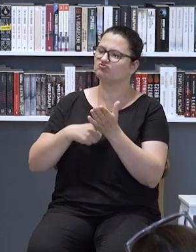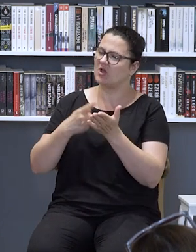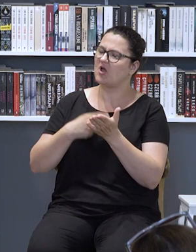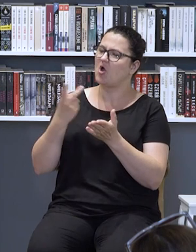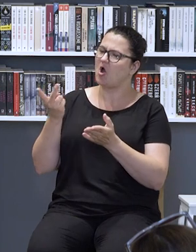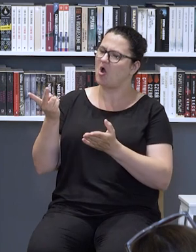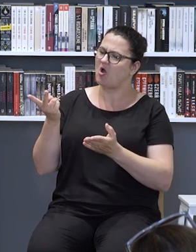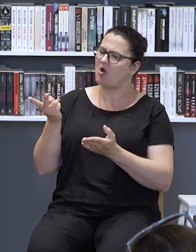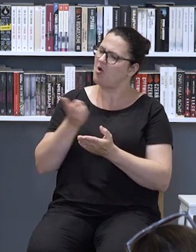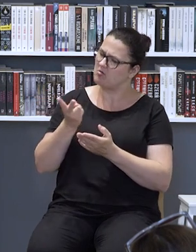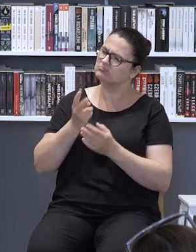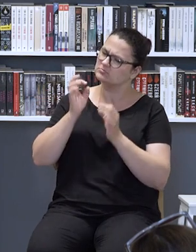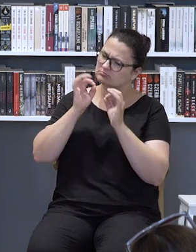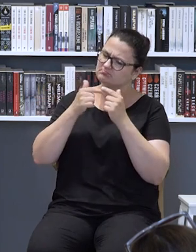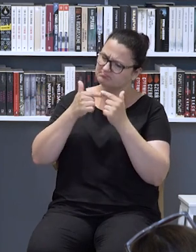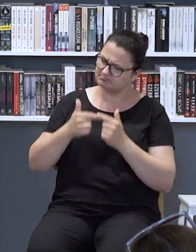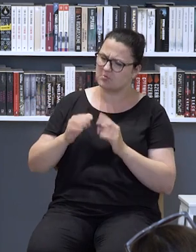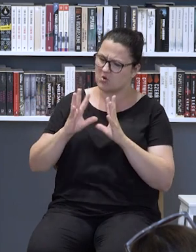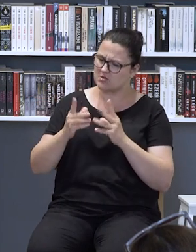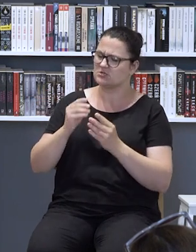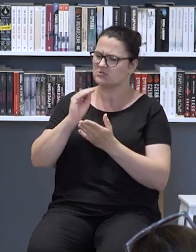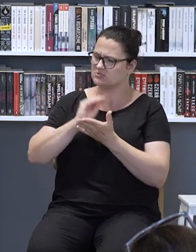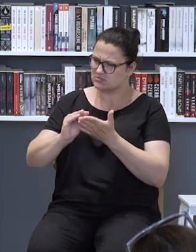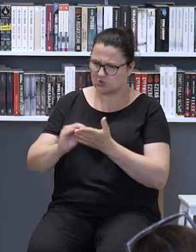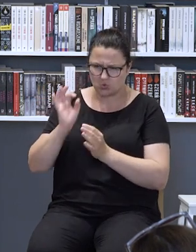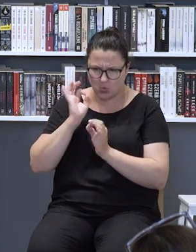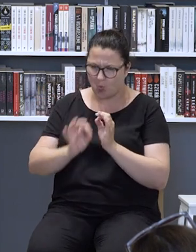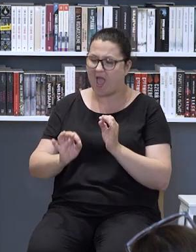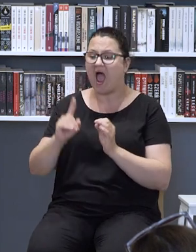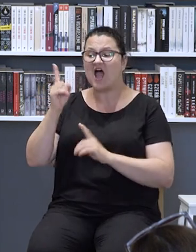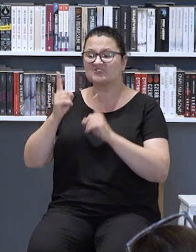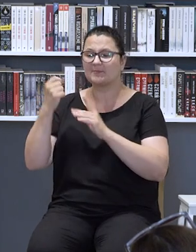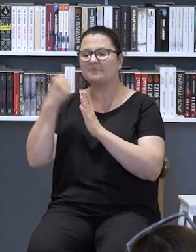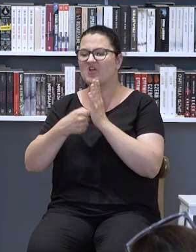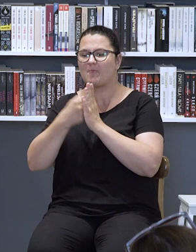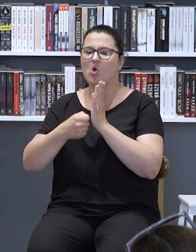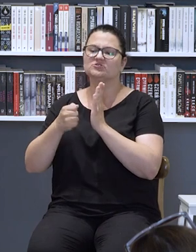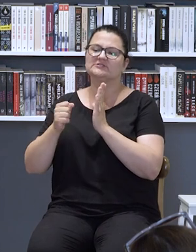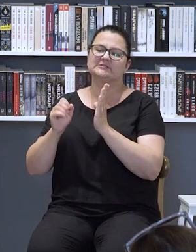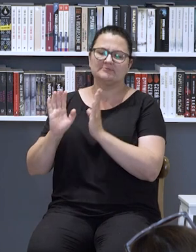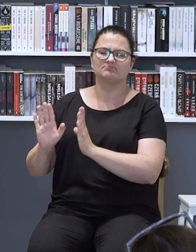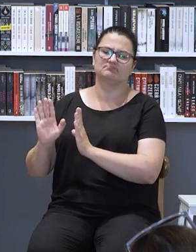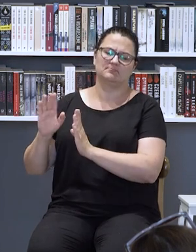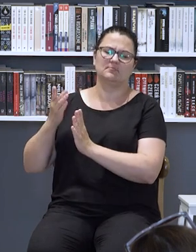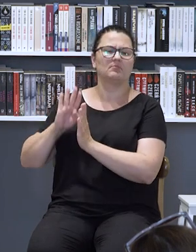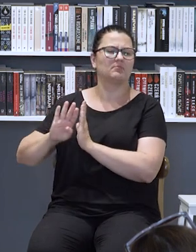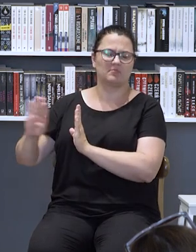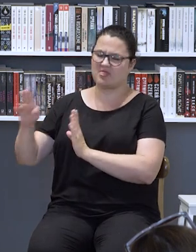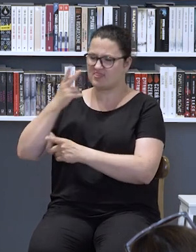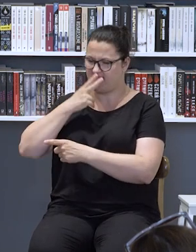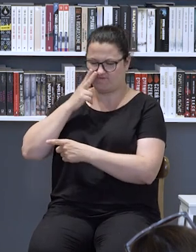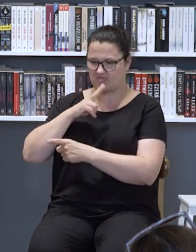często są precyzyjnie opisane, ale czasem się też zdarza, że ta przemoc dokonuje się jakby tak mimo woli. Jakby